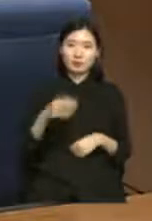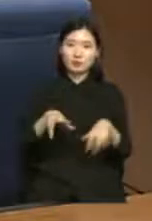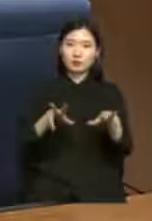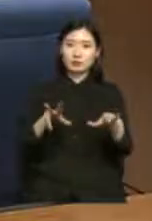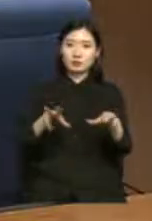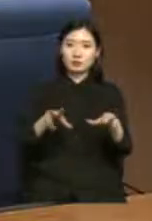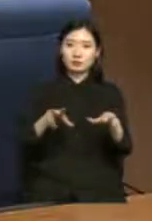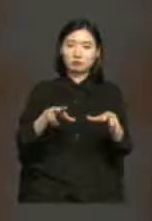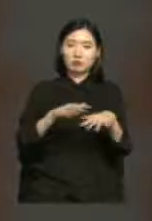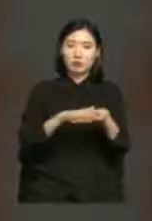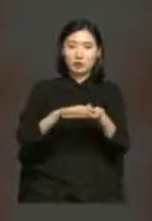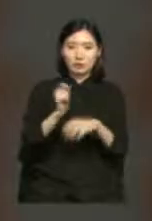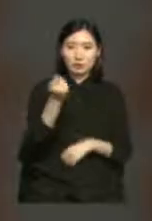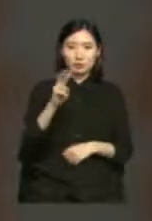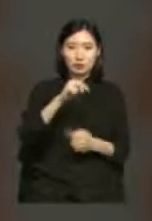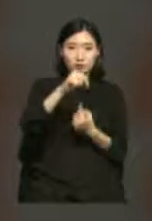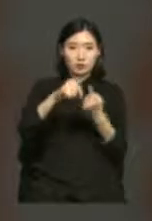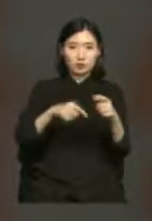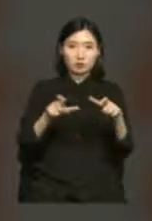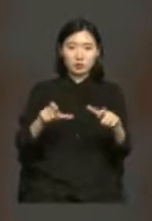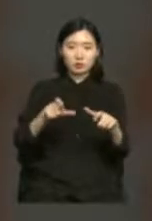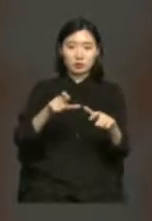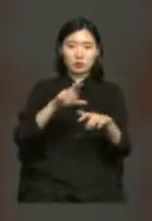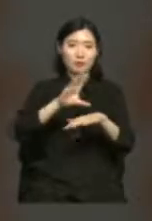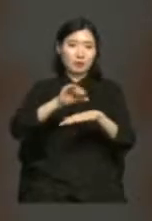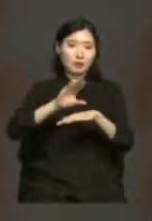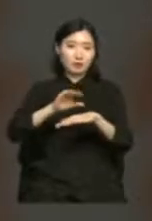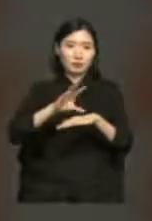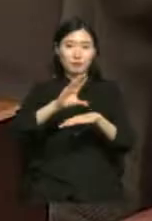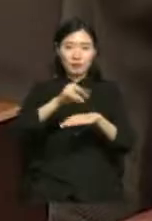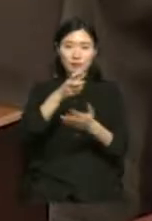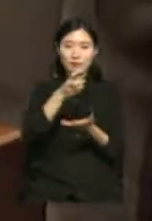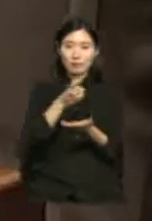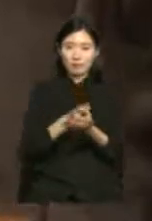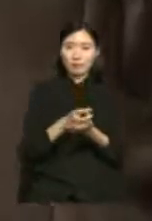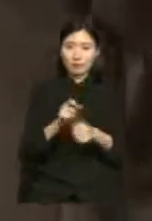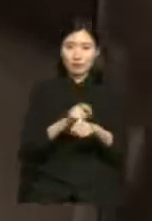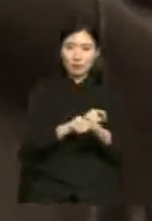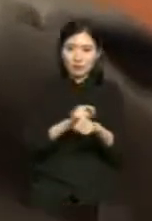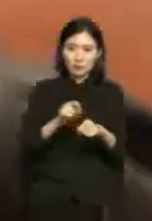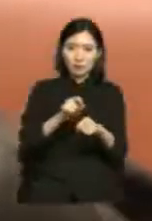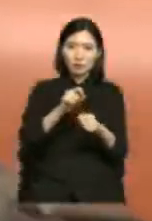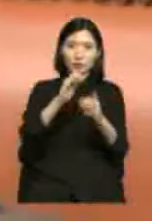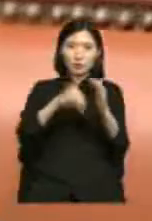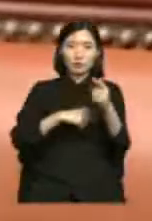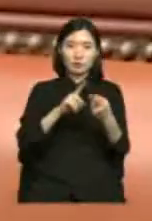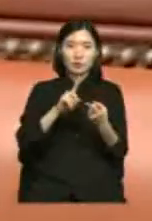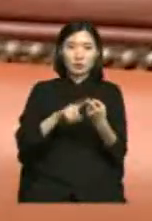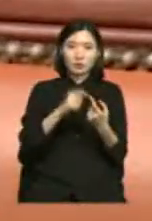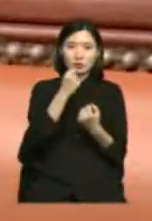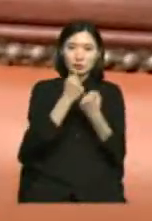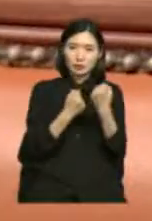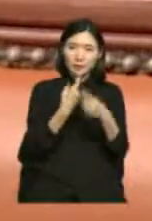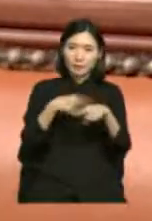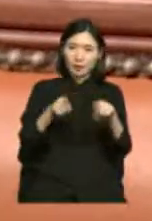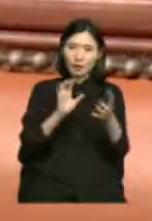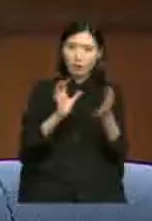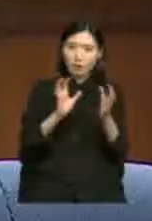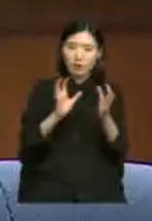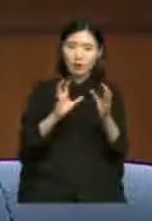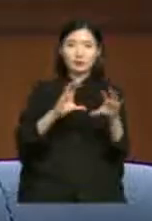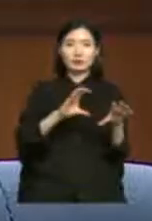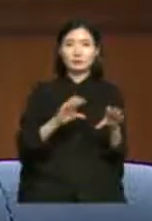현재 케이블 TV가 운영 중인 지역 채널의 경우 방송법상 특정 사안에 대해 해설과 논평이 금지돼 있는